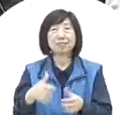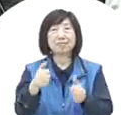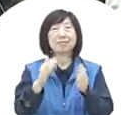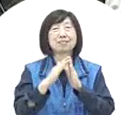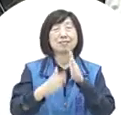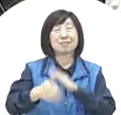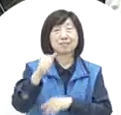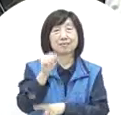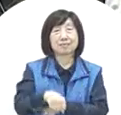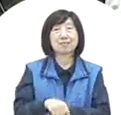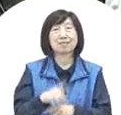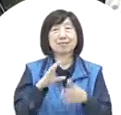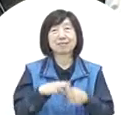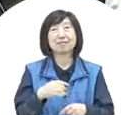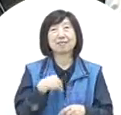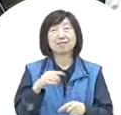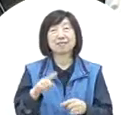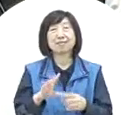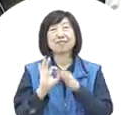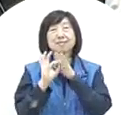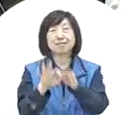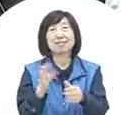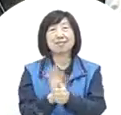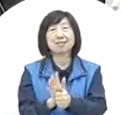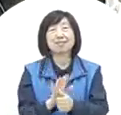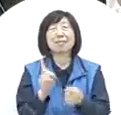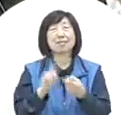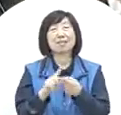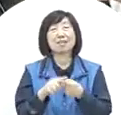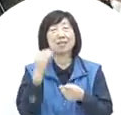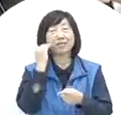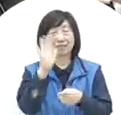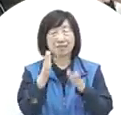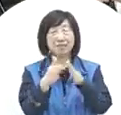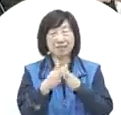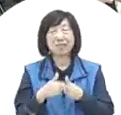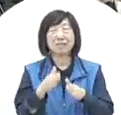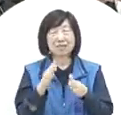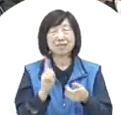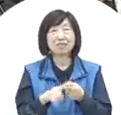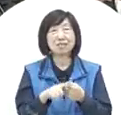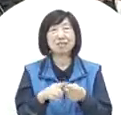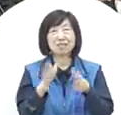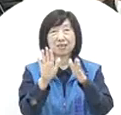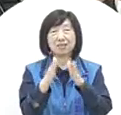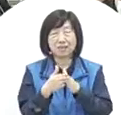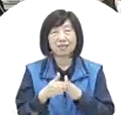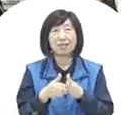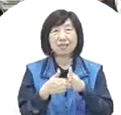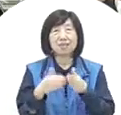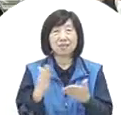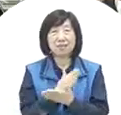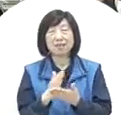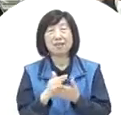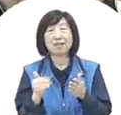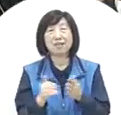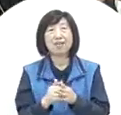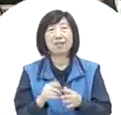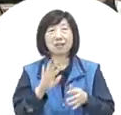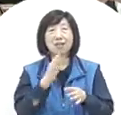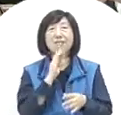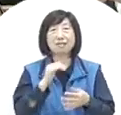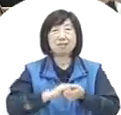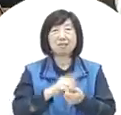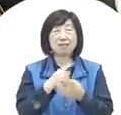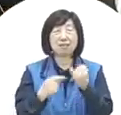承诺我，因为这是我延续服务的。 有需要，前提有需要，我就马上 盖。非常的有需要，因为之前我也 把那个评估出来，但有一定的量可